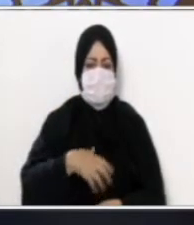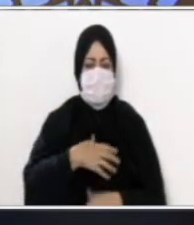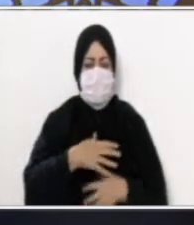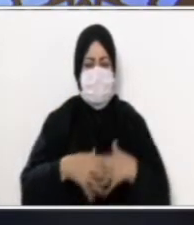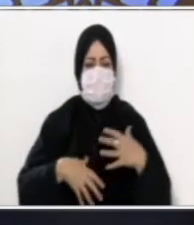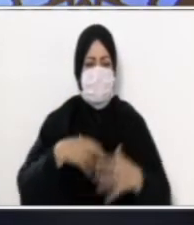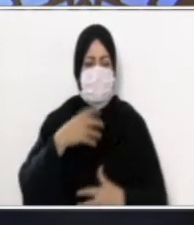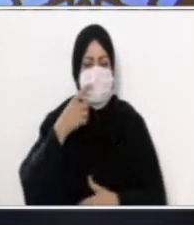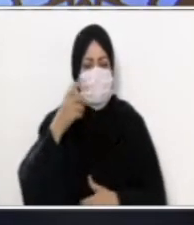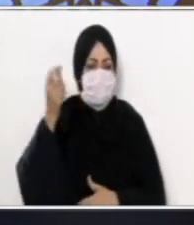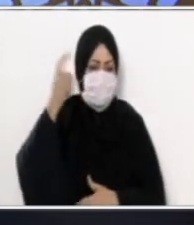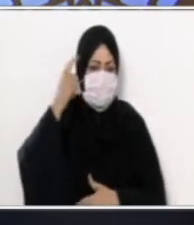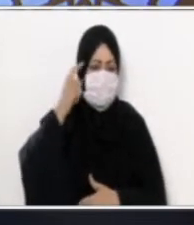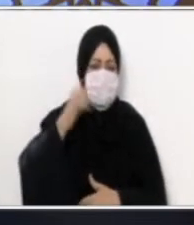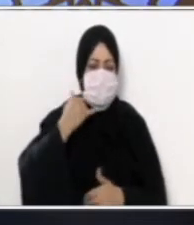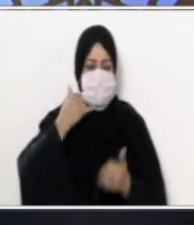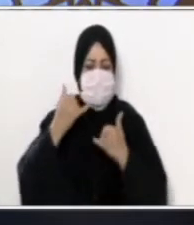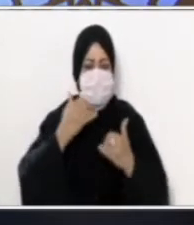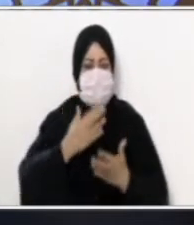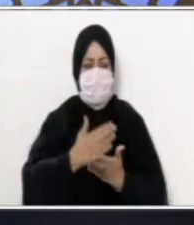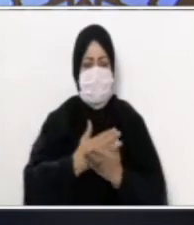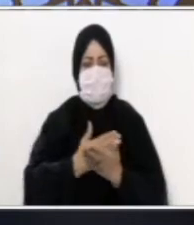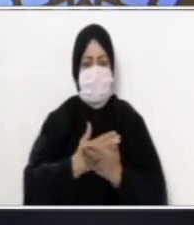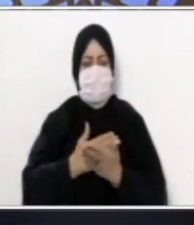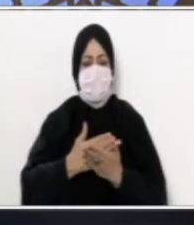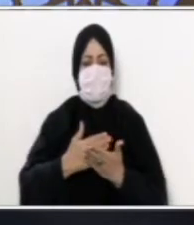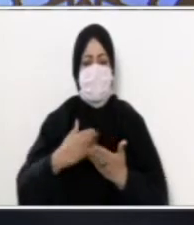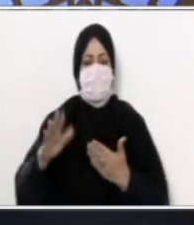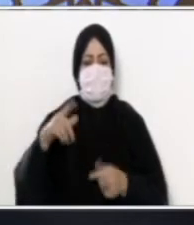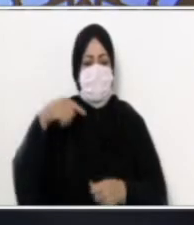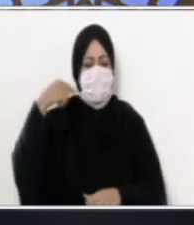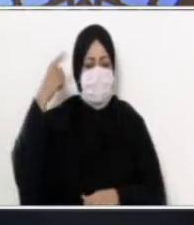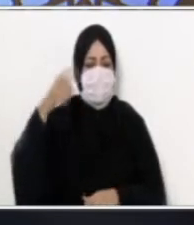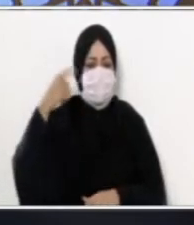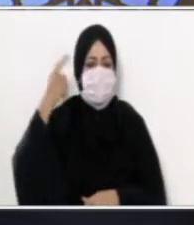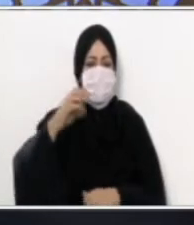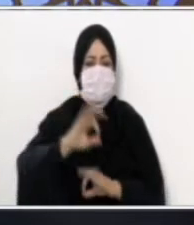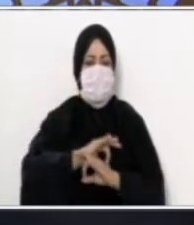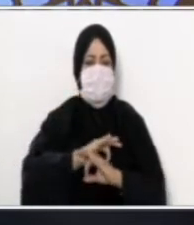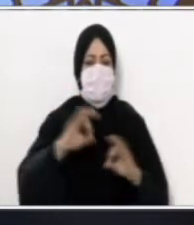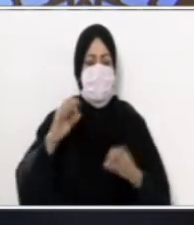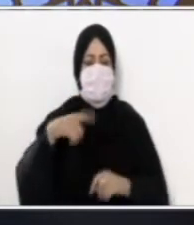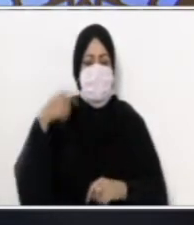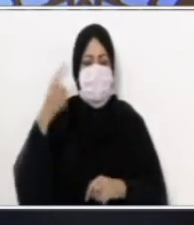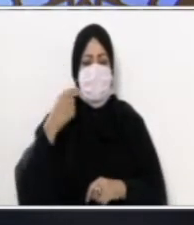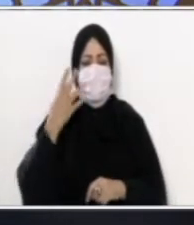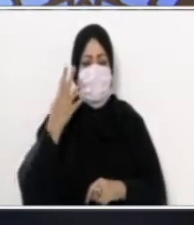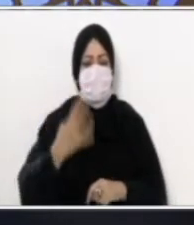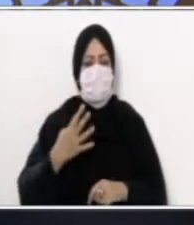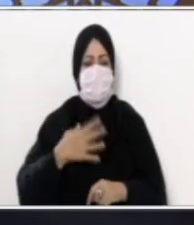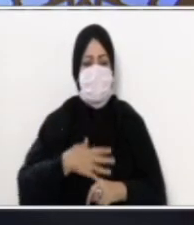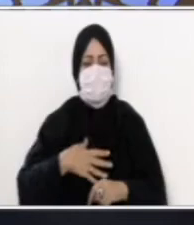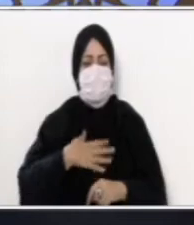هذا بعد فترة هيك ما في شيء يختفي، ما في شيء 4-5 أيام لما نرجع نغسل من جديد يصير لي نفس القصة. هل الصوم صحيح يا شيخ أم